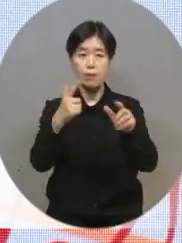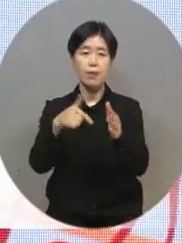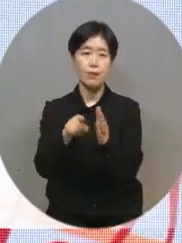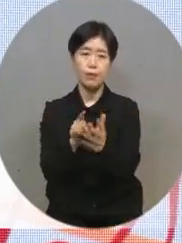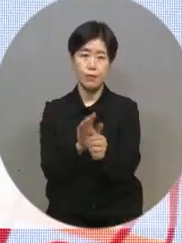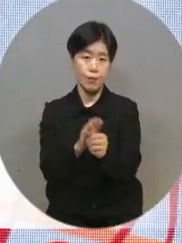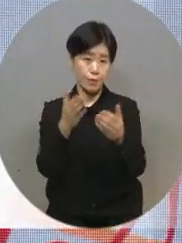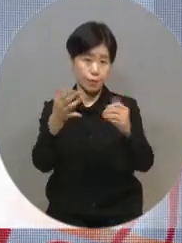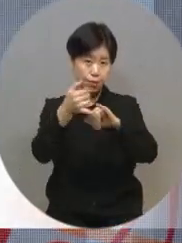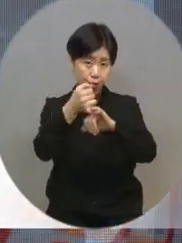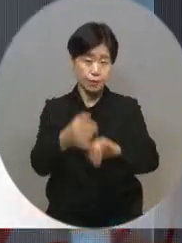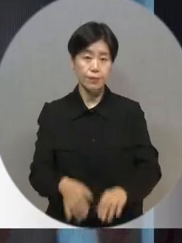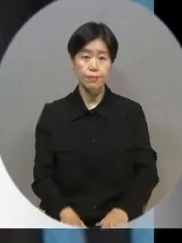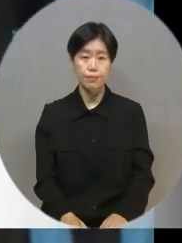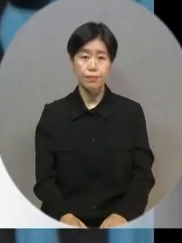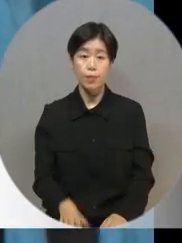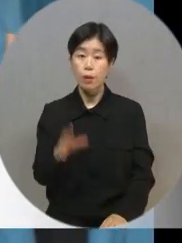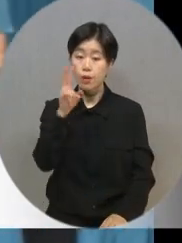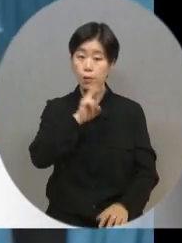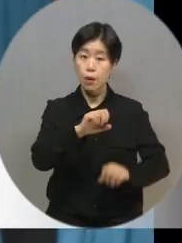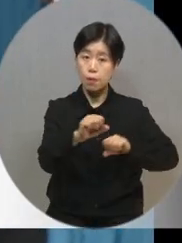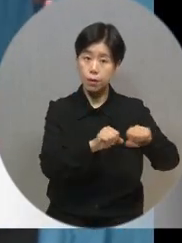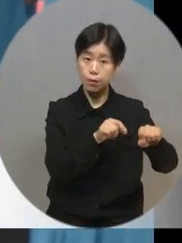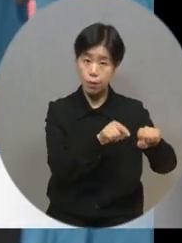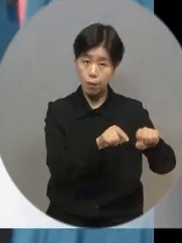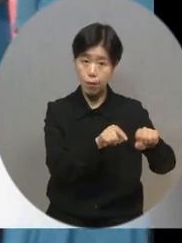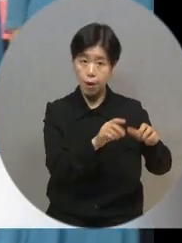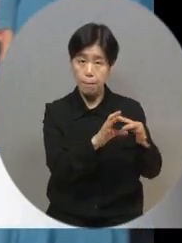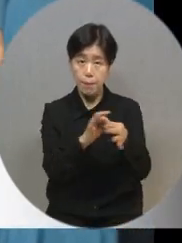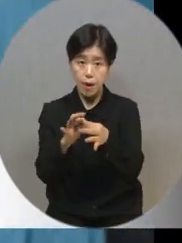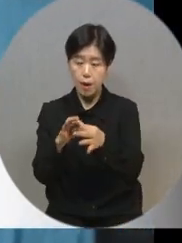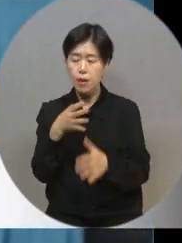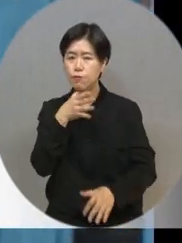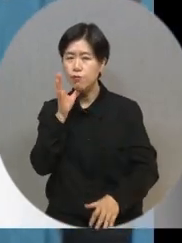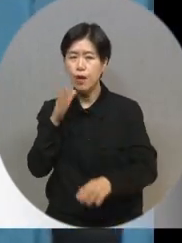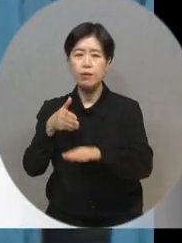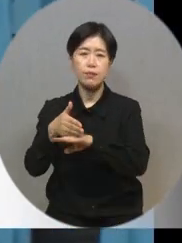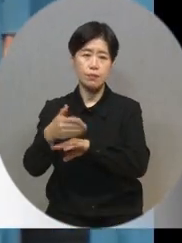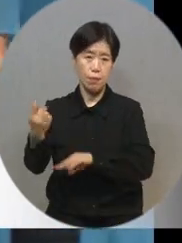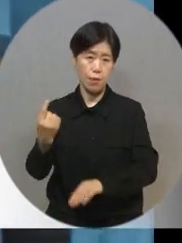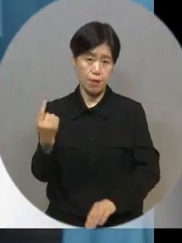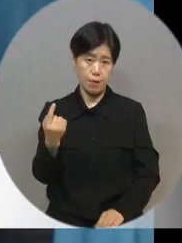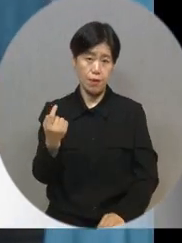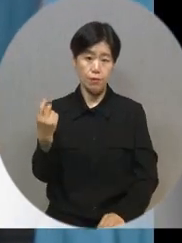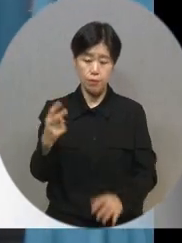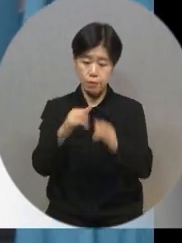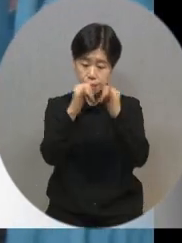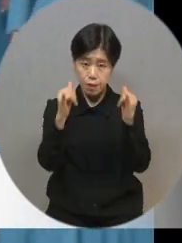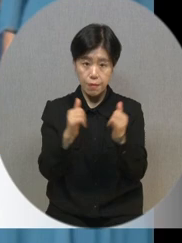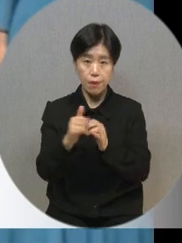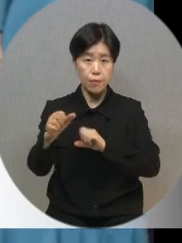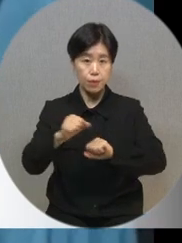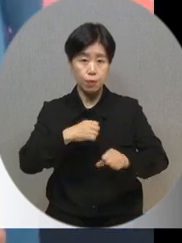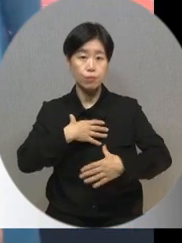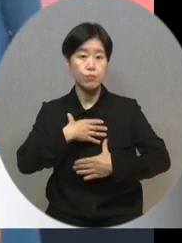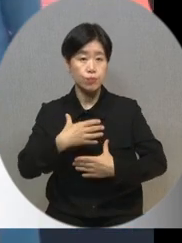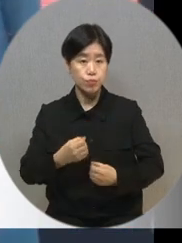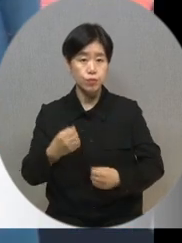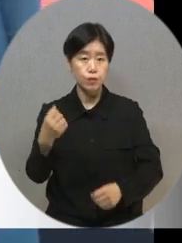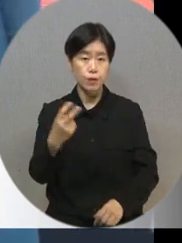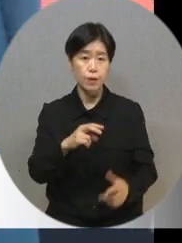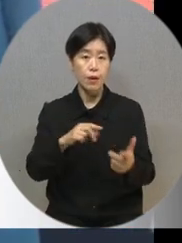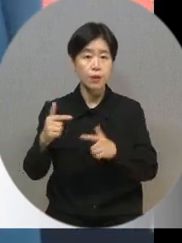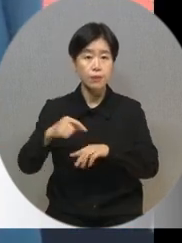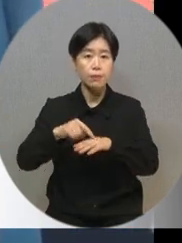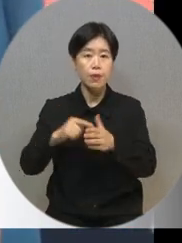지원하겠다고 말했습니다. 음악활동은 노화를 방지하고 사회활동, 심리, 인지적 수행능력